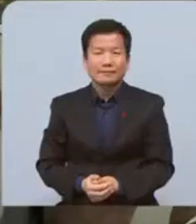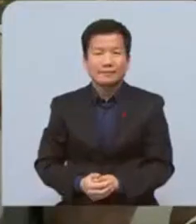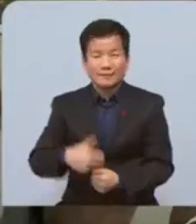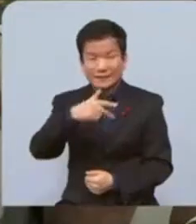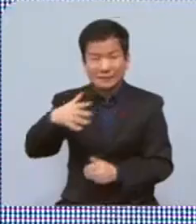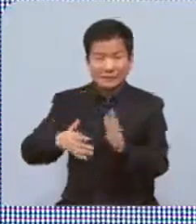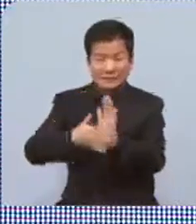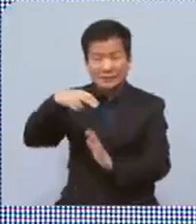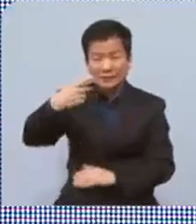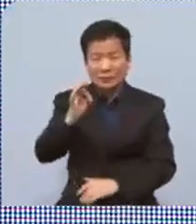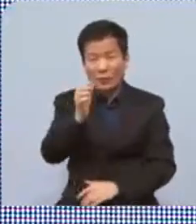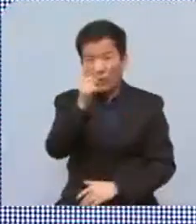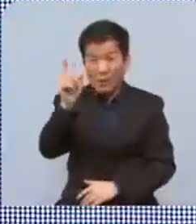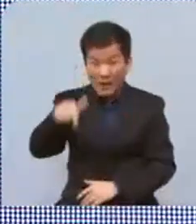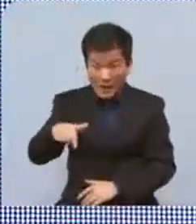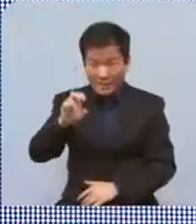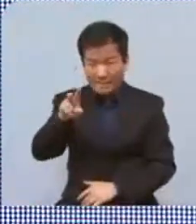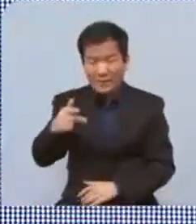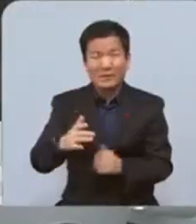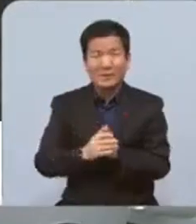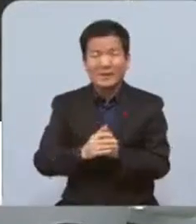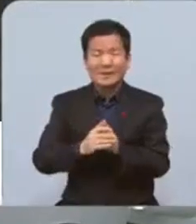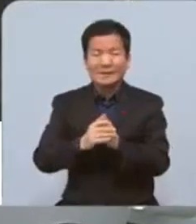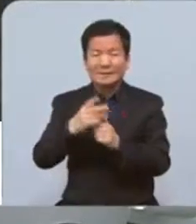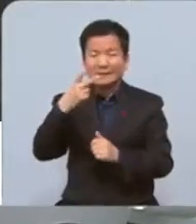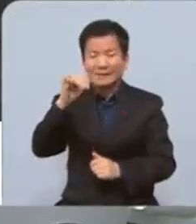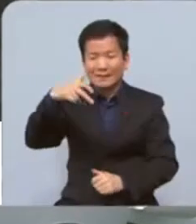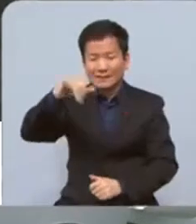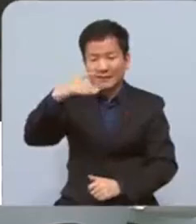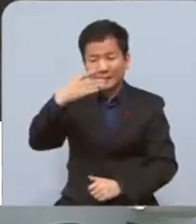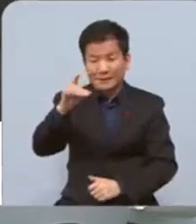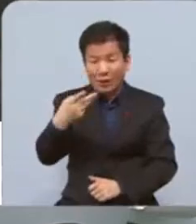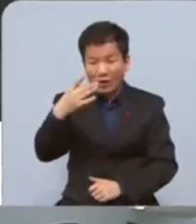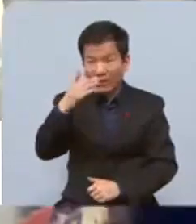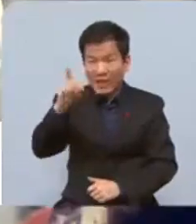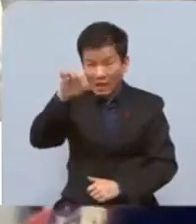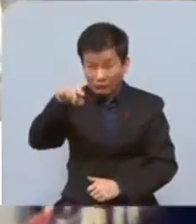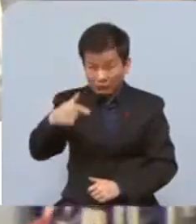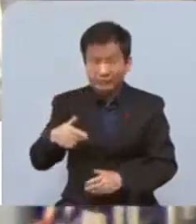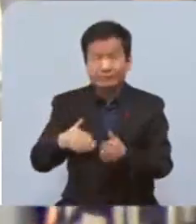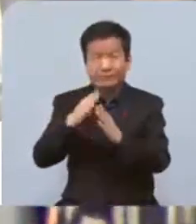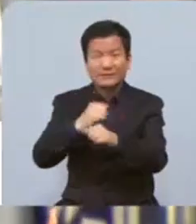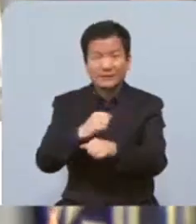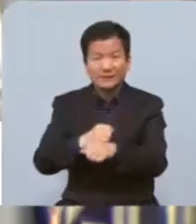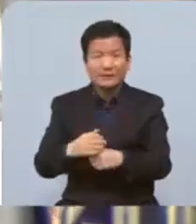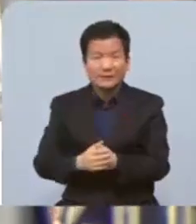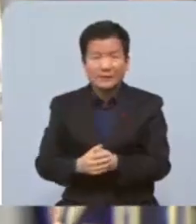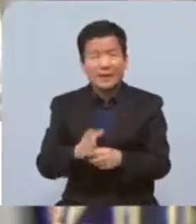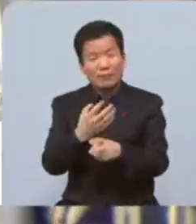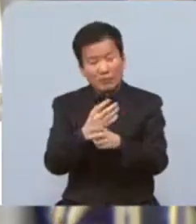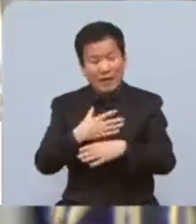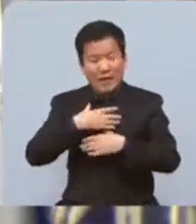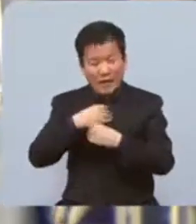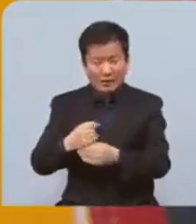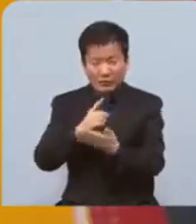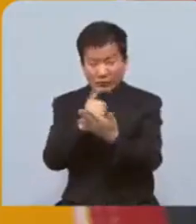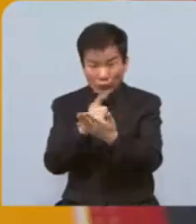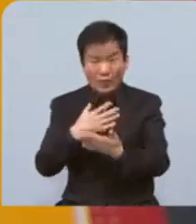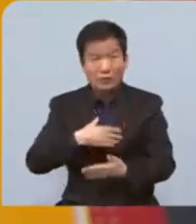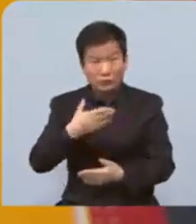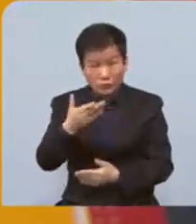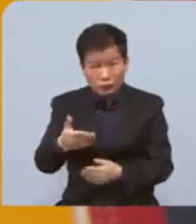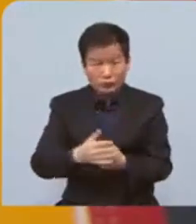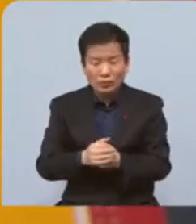제천시 송악면 입성리에 디지털 타운이 조성됐습니다. 디지털 타운에는 화물차의 안전 속도를